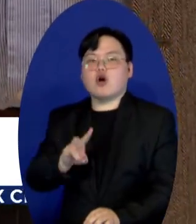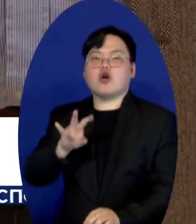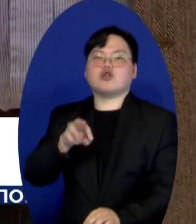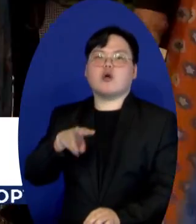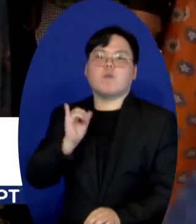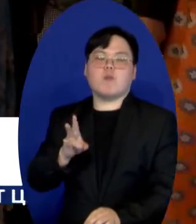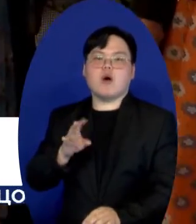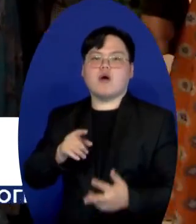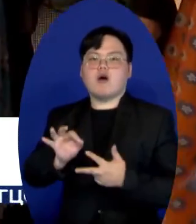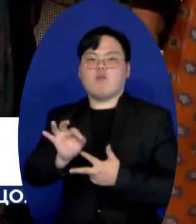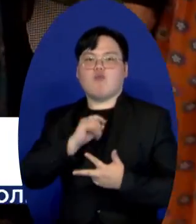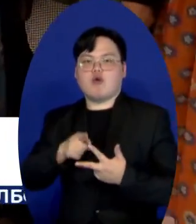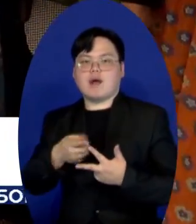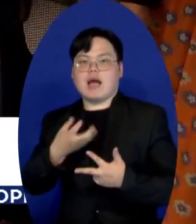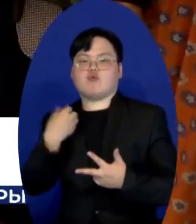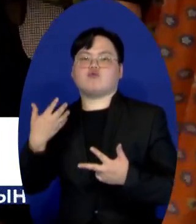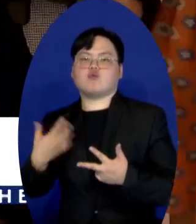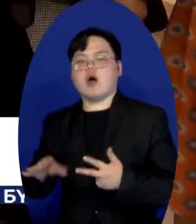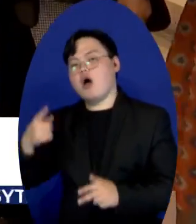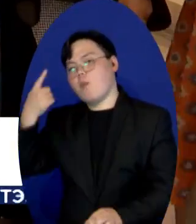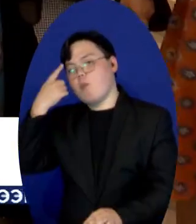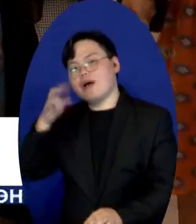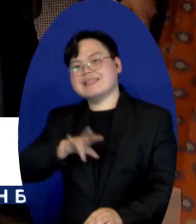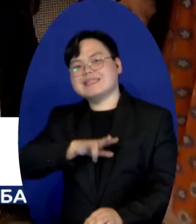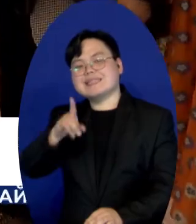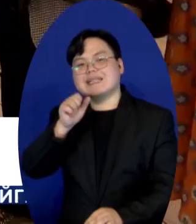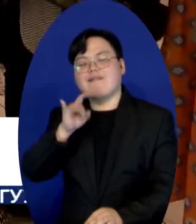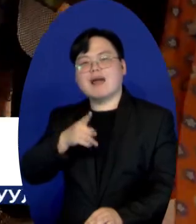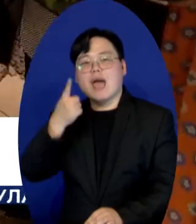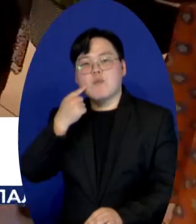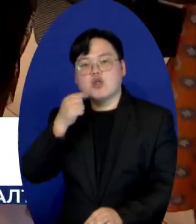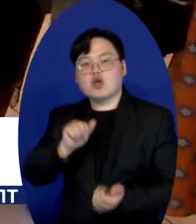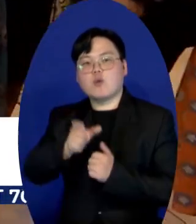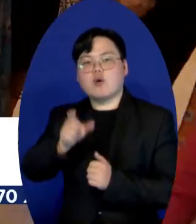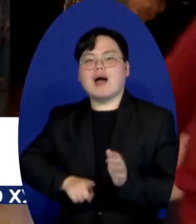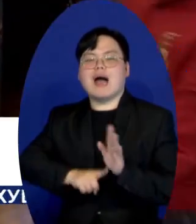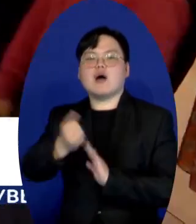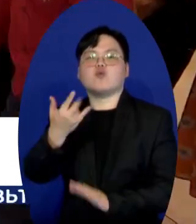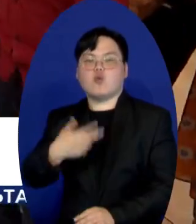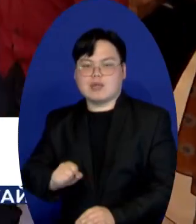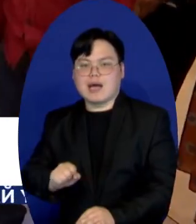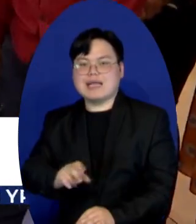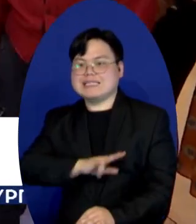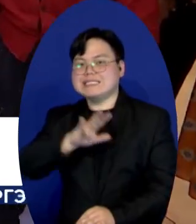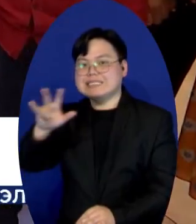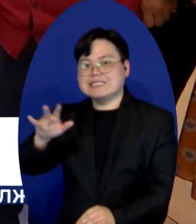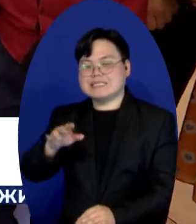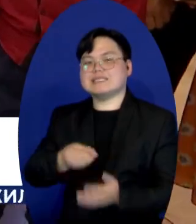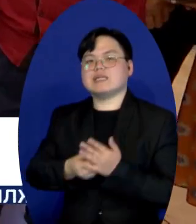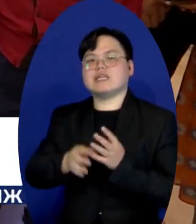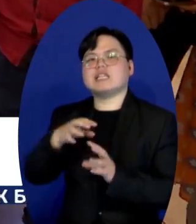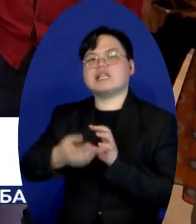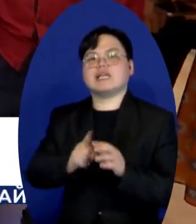мөнгөн медаль хүртсэн юм а. Төвний үед Монголын нисэх цагурын эмэгтэй тамирчдаас анх удаа мөн нисэх цагурын дэлхийн аваргын тэмцээний